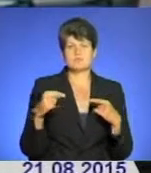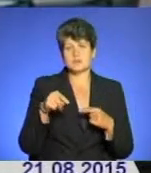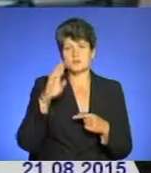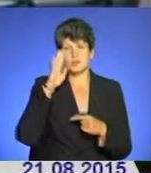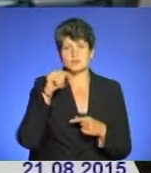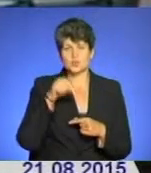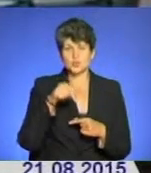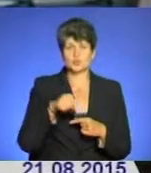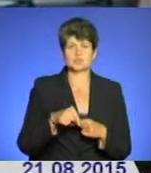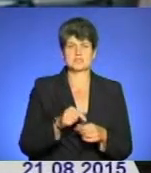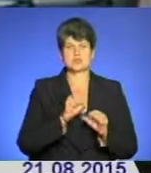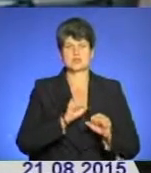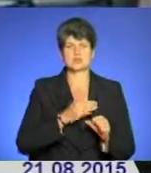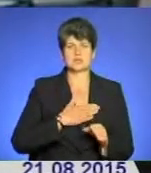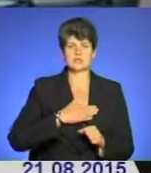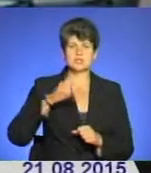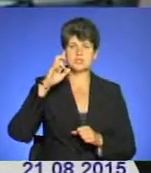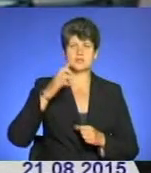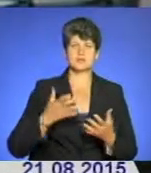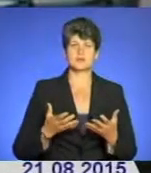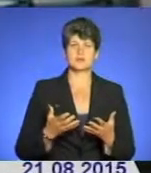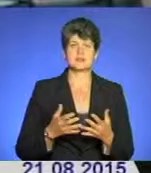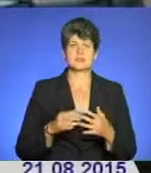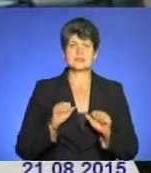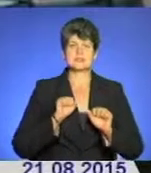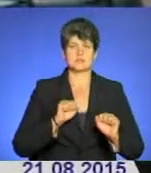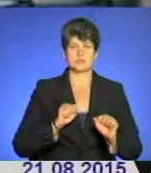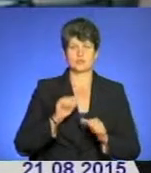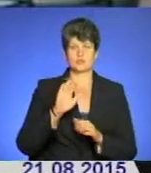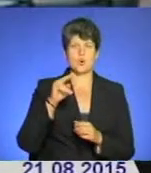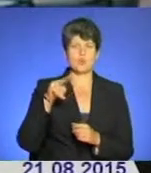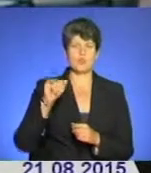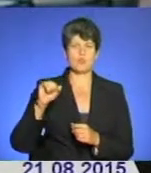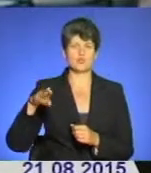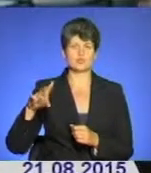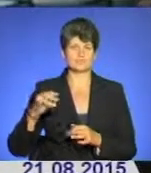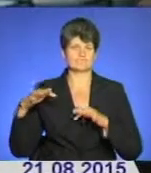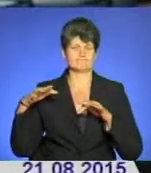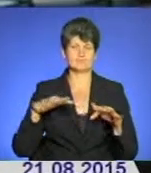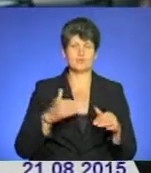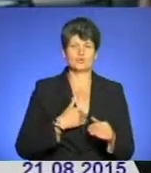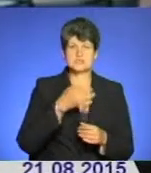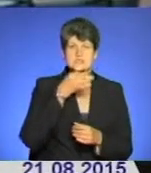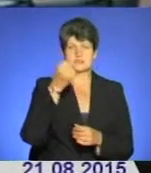зброю в руках, захищають нашу державність, стримують путінську навалу. Тому сьогодні хочу сказати їм слово вдячності від імені всієї тернопільської громади.